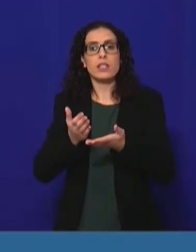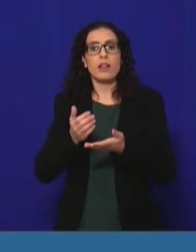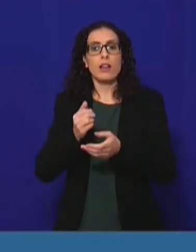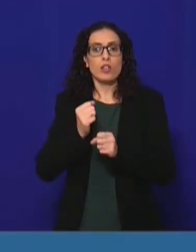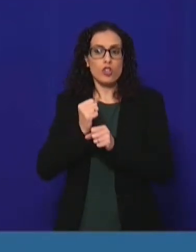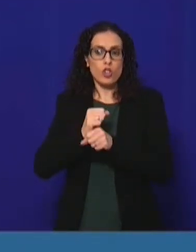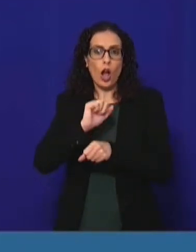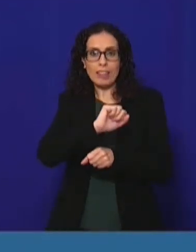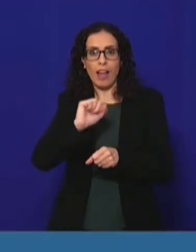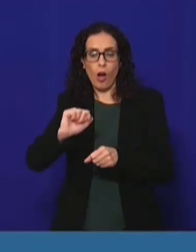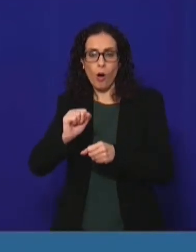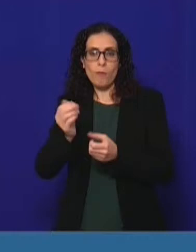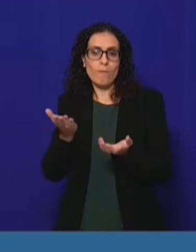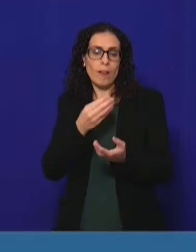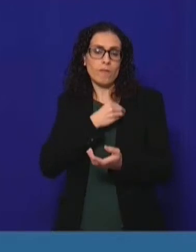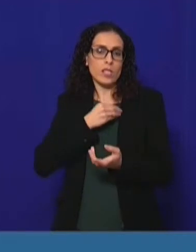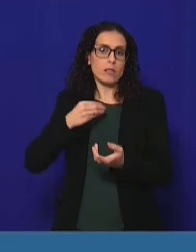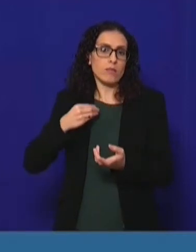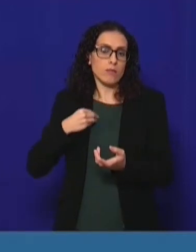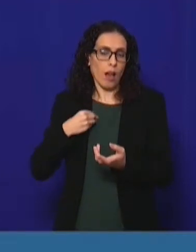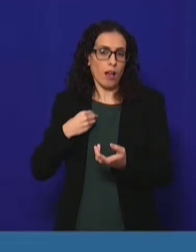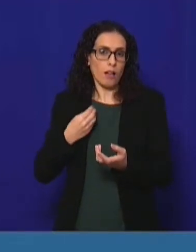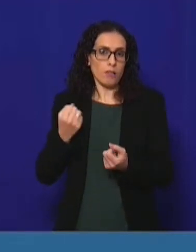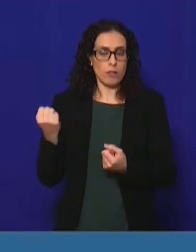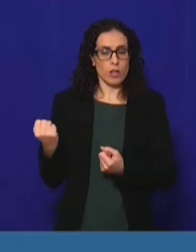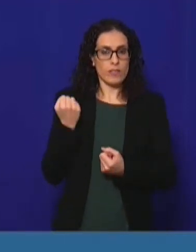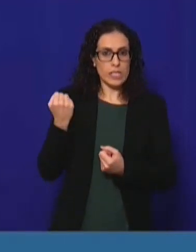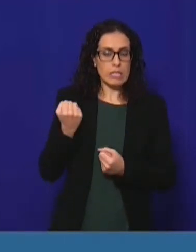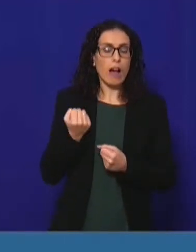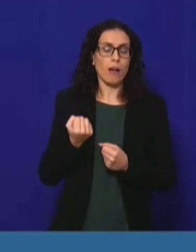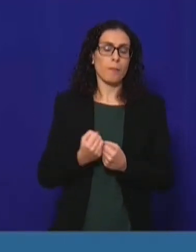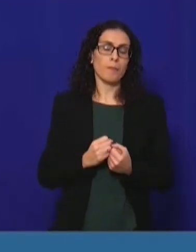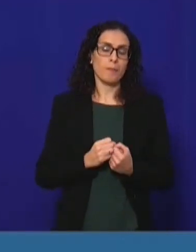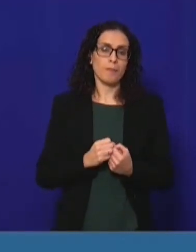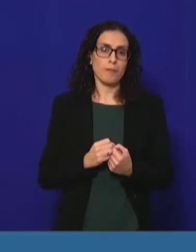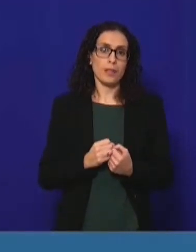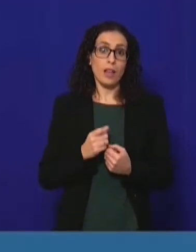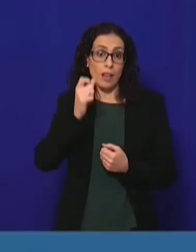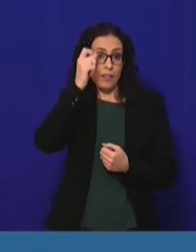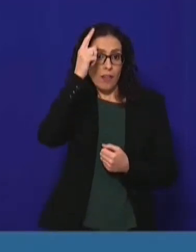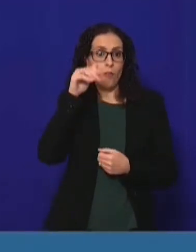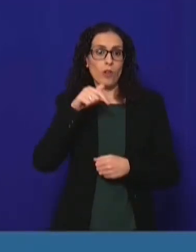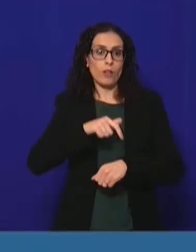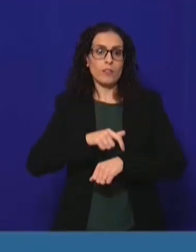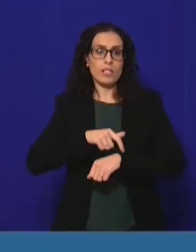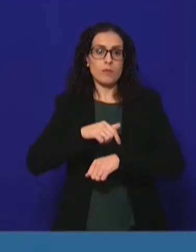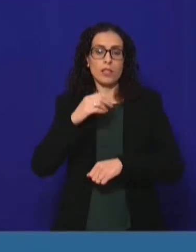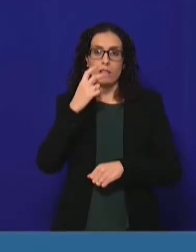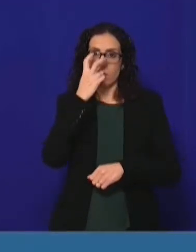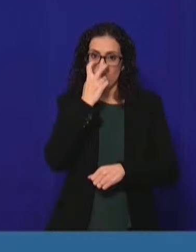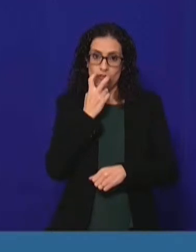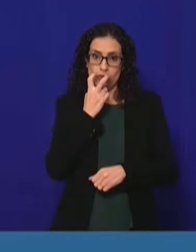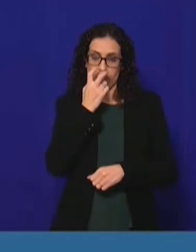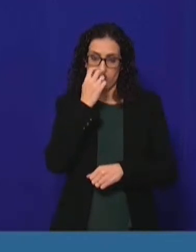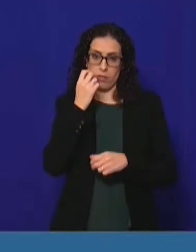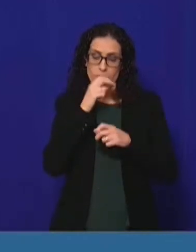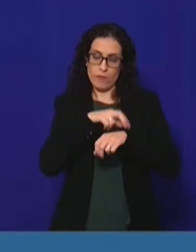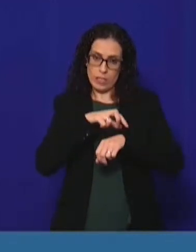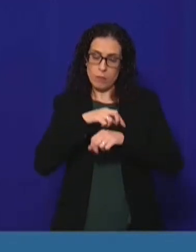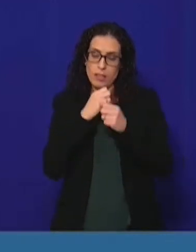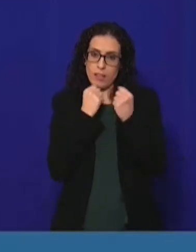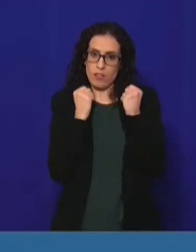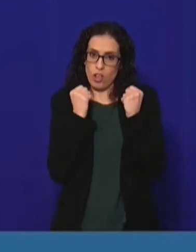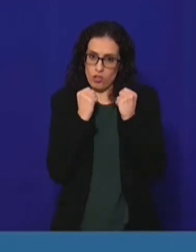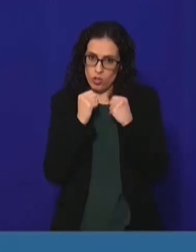tagħhom fis-servizzi tas-saħħa li bħalissa l-iktar li għandna bżonn. Nafu li fi żmien tax-xitwa ikollna l-iktar nies li jkunu qegħdin